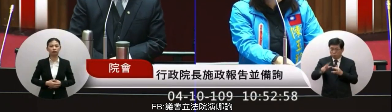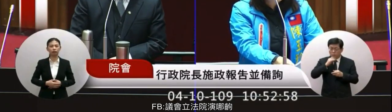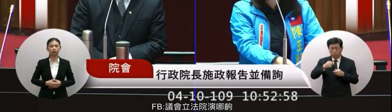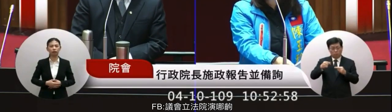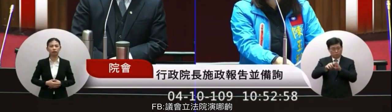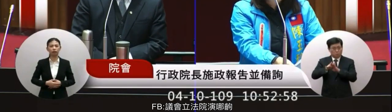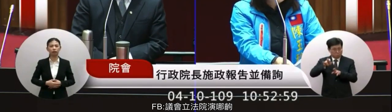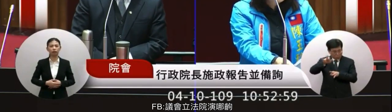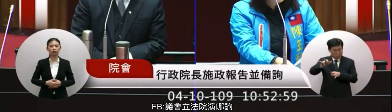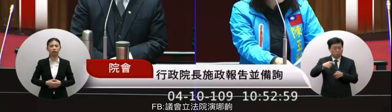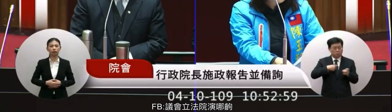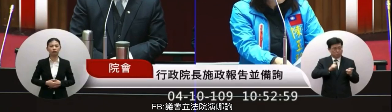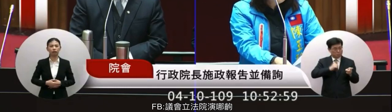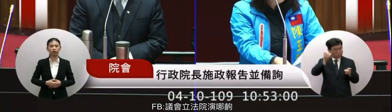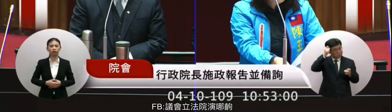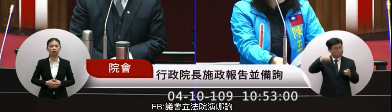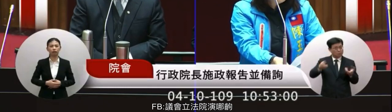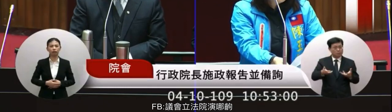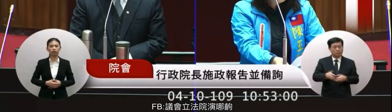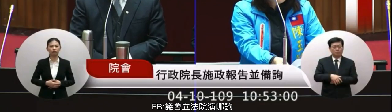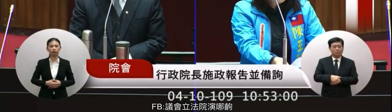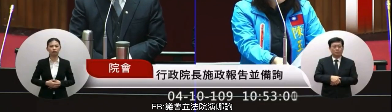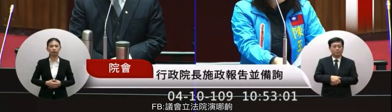声音哈，啊，有见了您有这件事情吗？